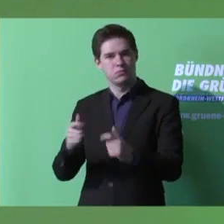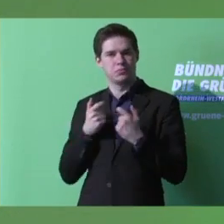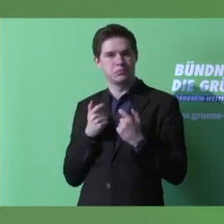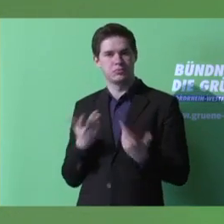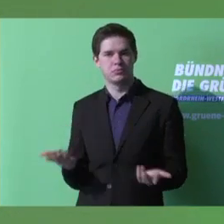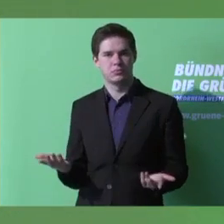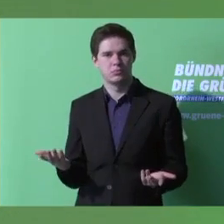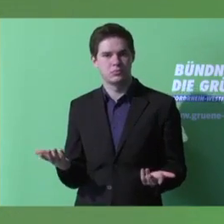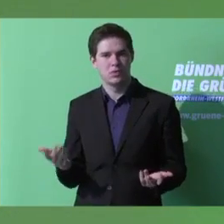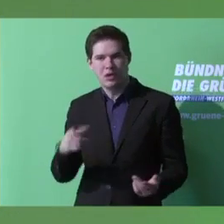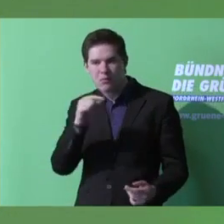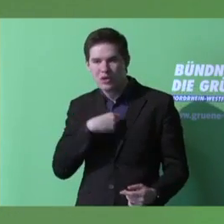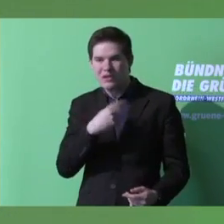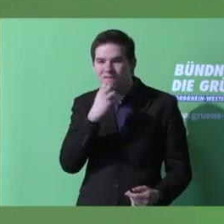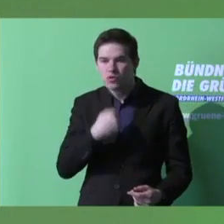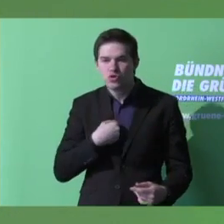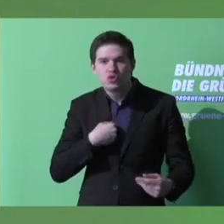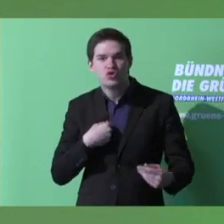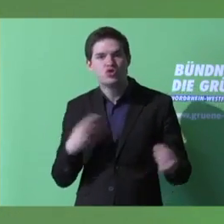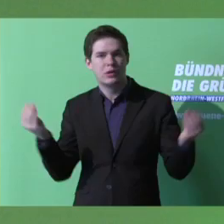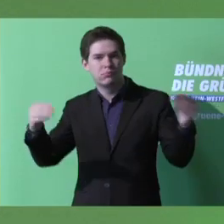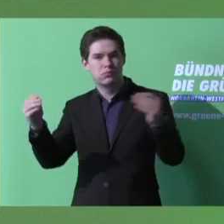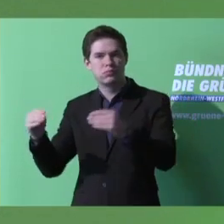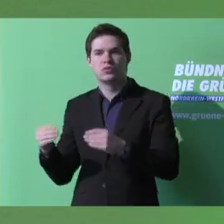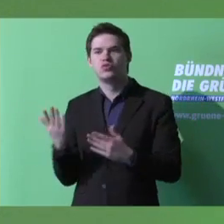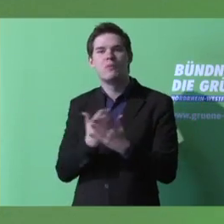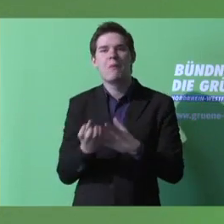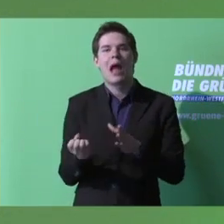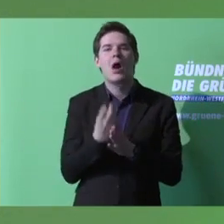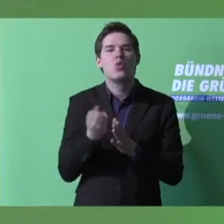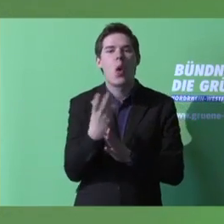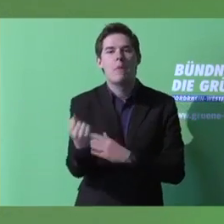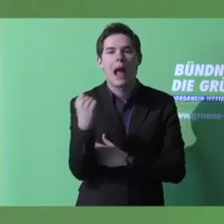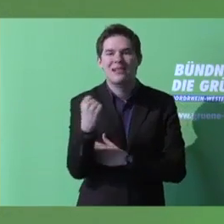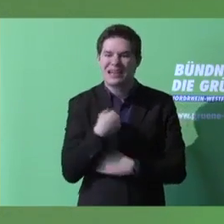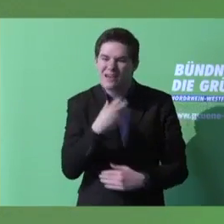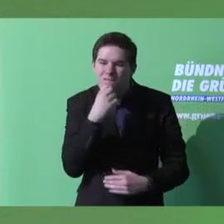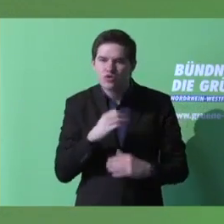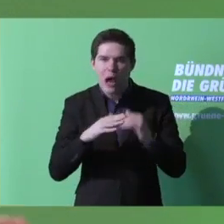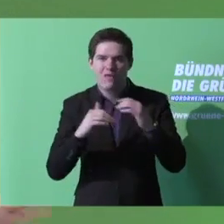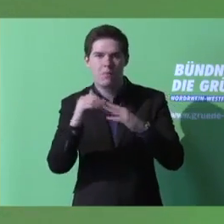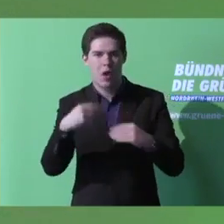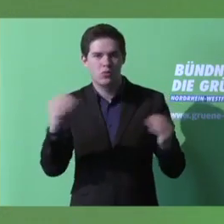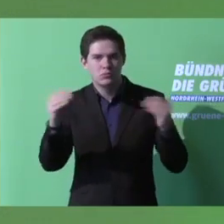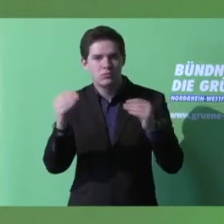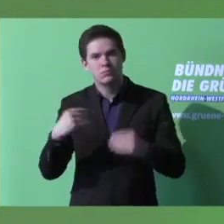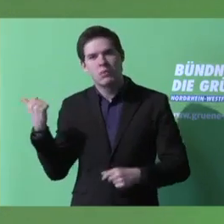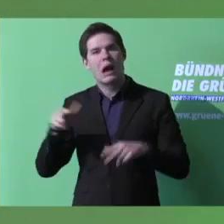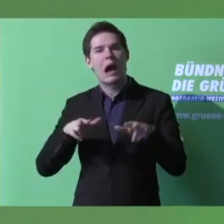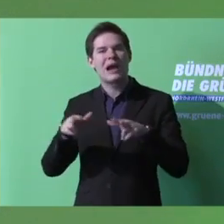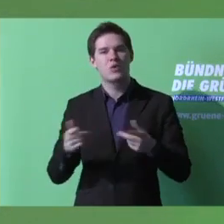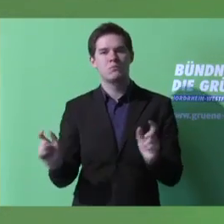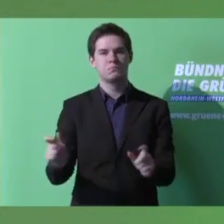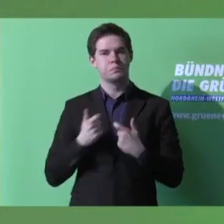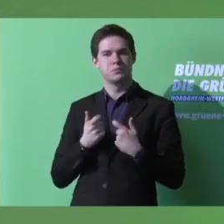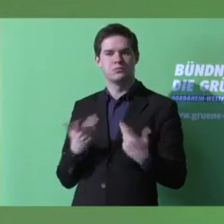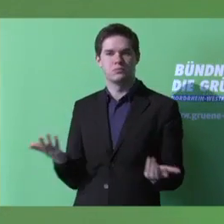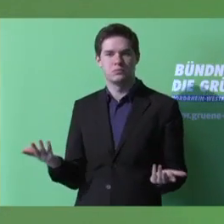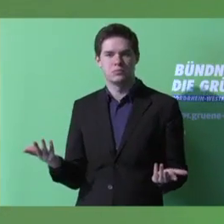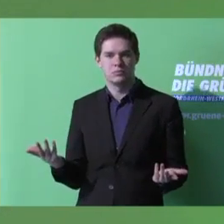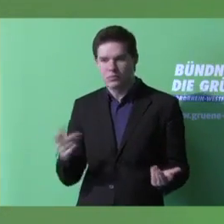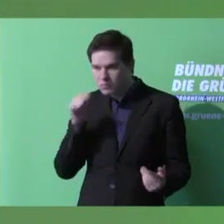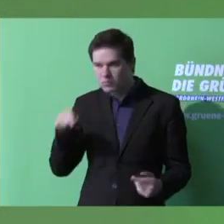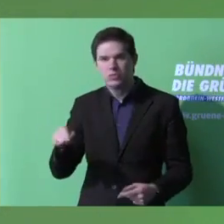benötigten Investitionen in den Ausbau der erneuerbaren Energien. Diese Regierung, diese Blockade